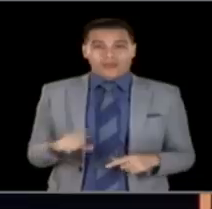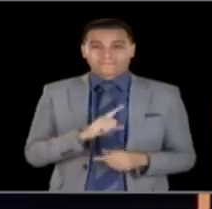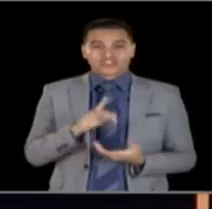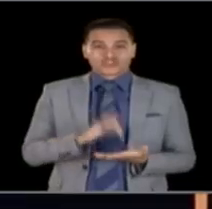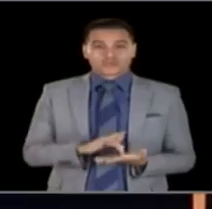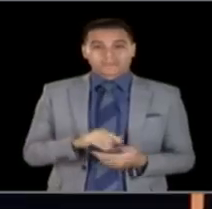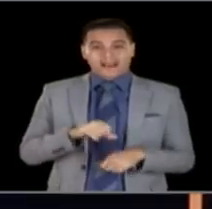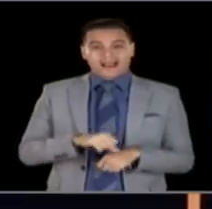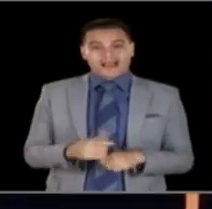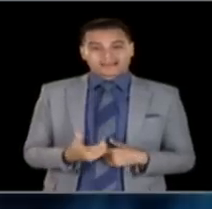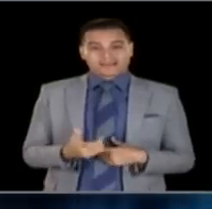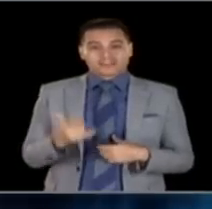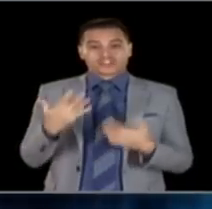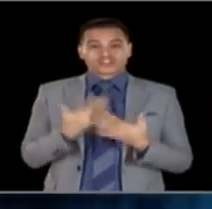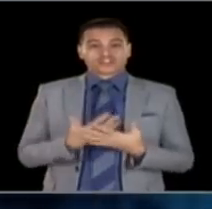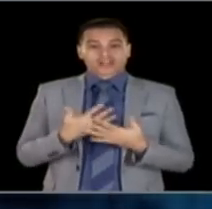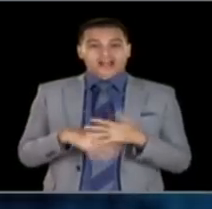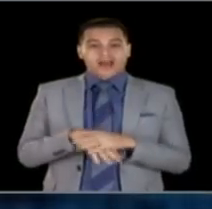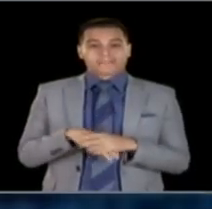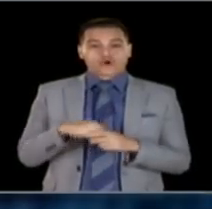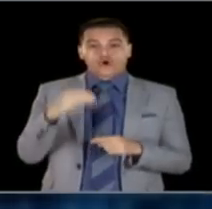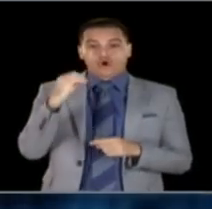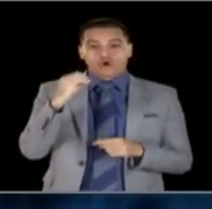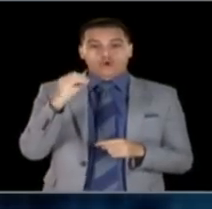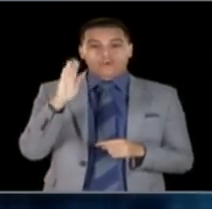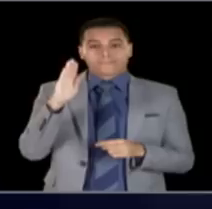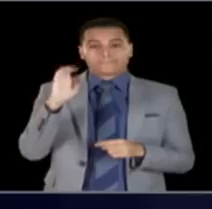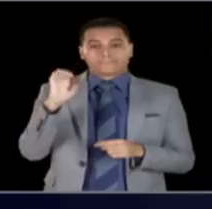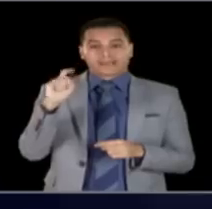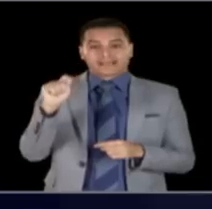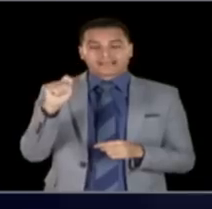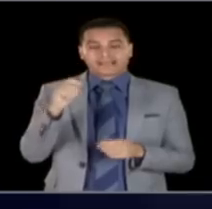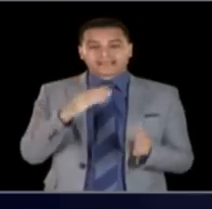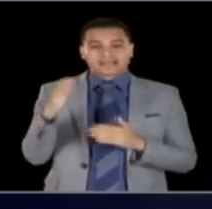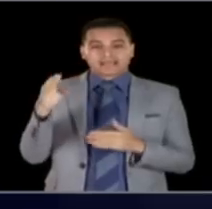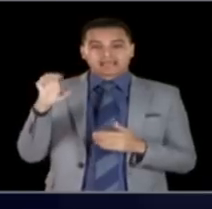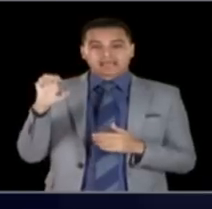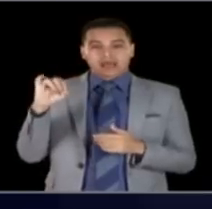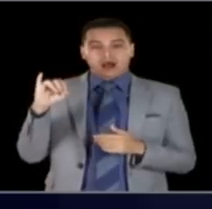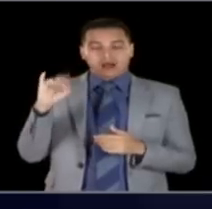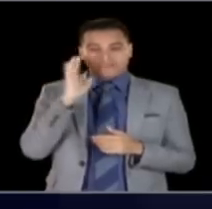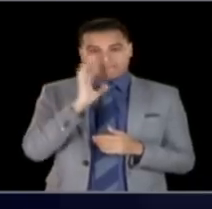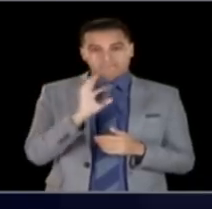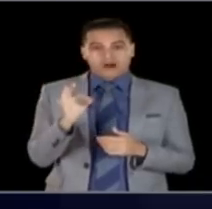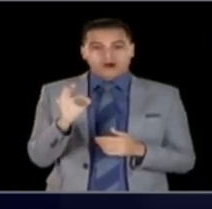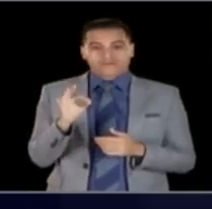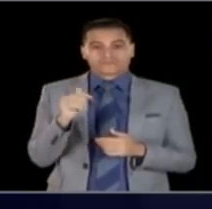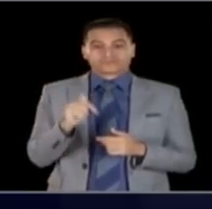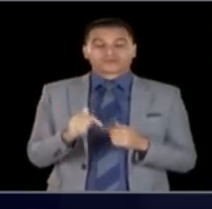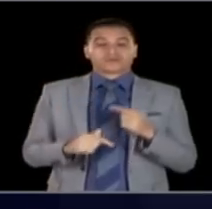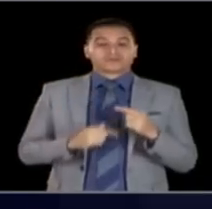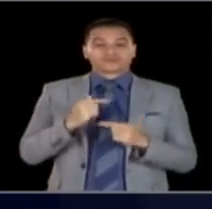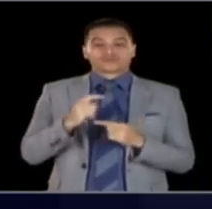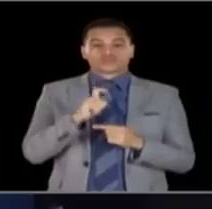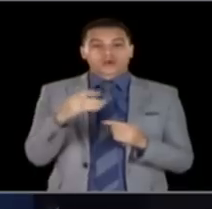أرضك طورته شركة أوبن إي آي. طيب السؤال اللي جاي في القدرات الذهنية، آخر